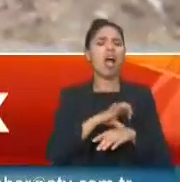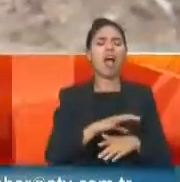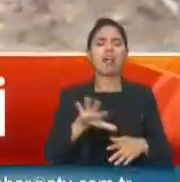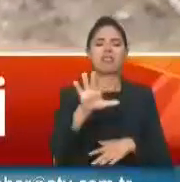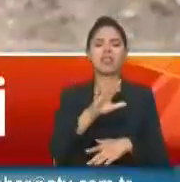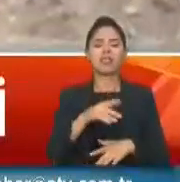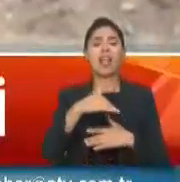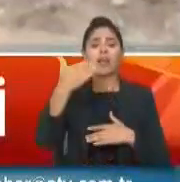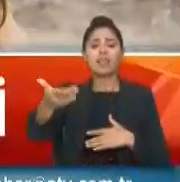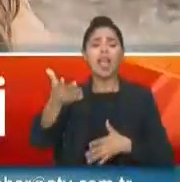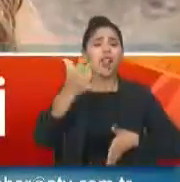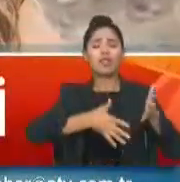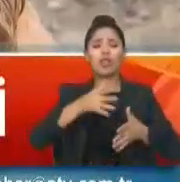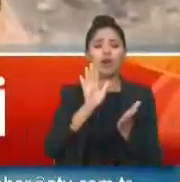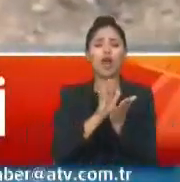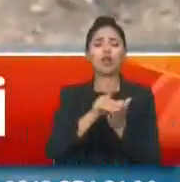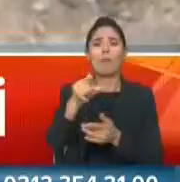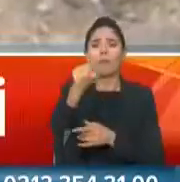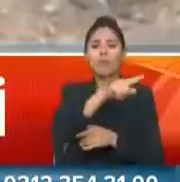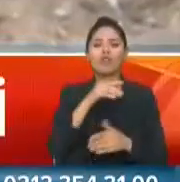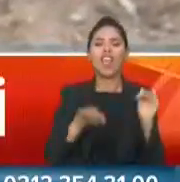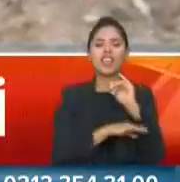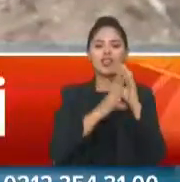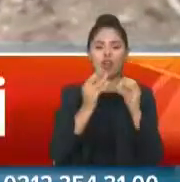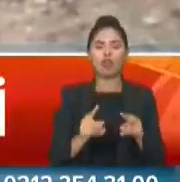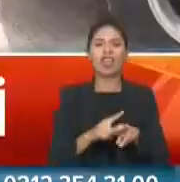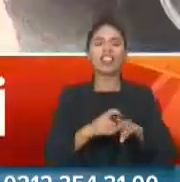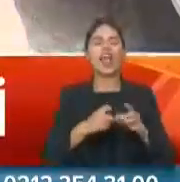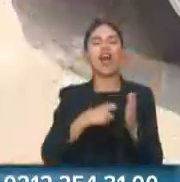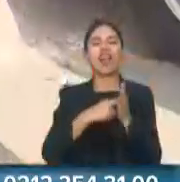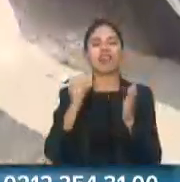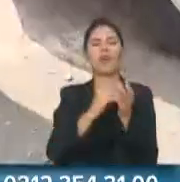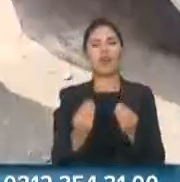diğer bütün sokak köpekler burada yaşayacaklar ve Nero'nun adını yaşatacaklar. Gel, gel.